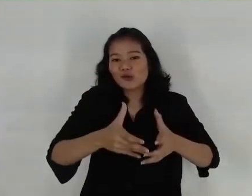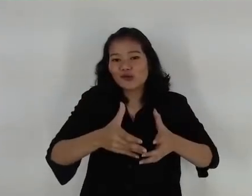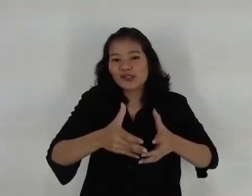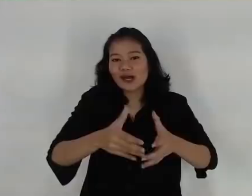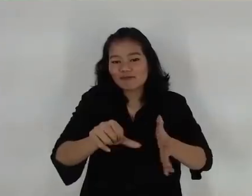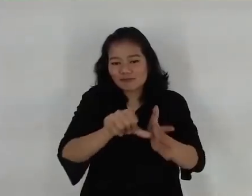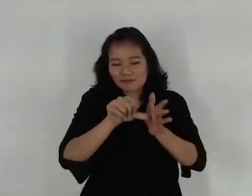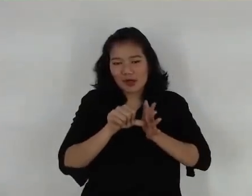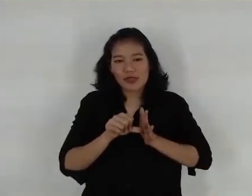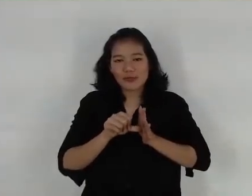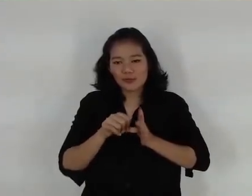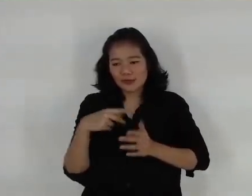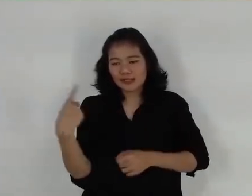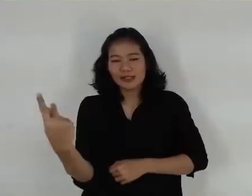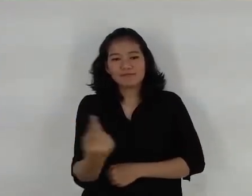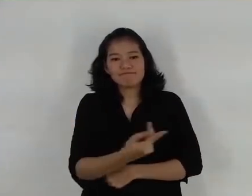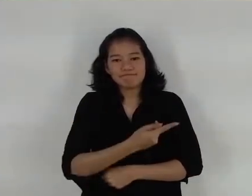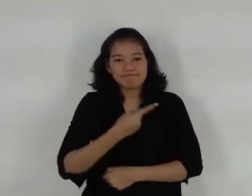kita